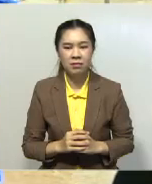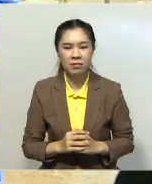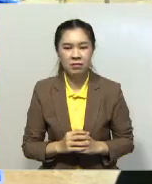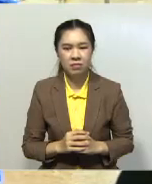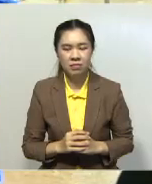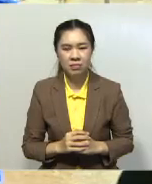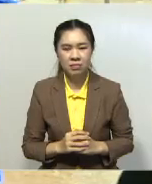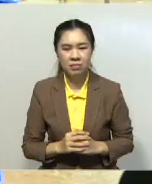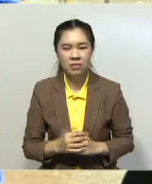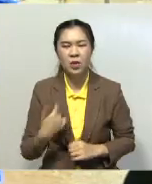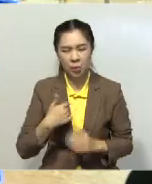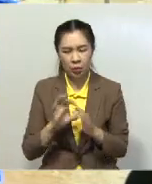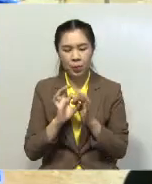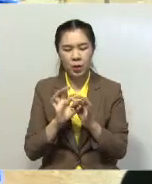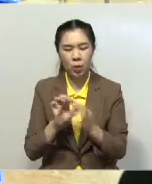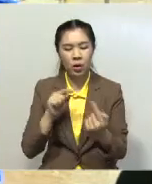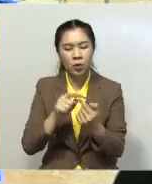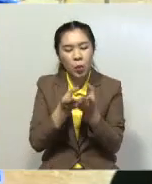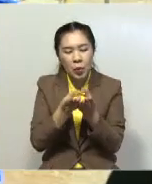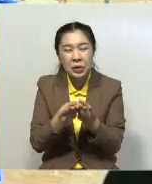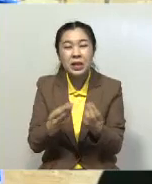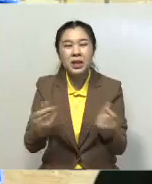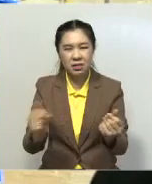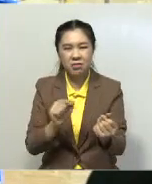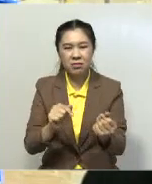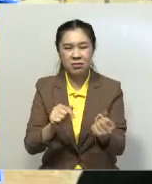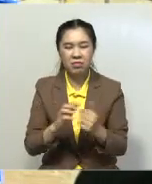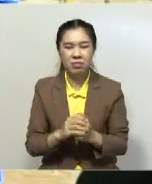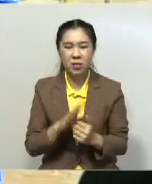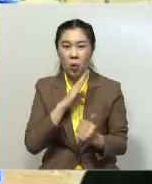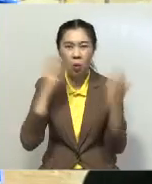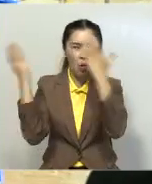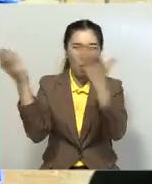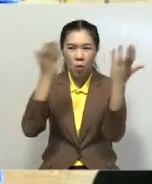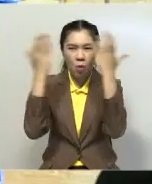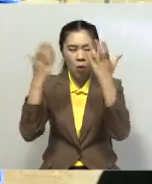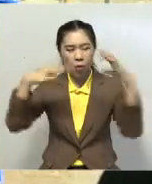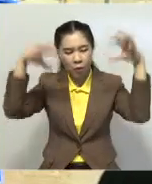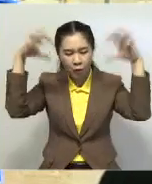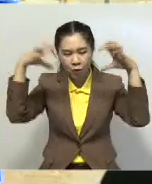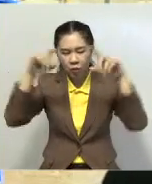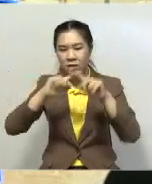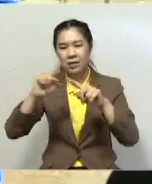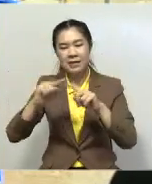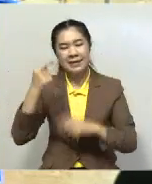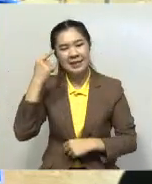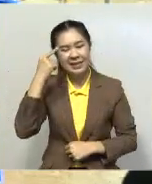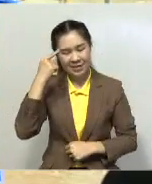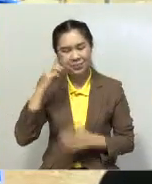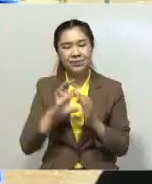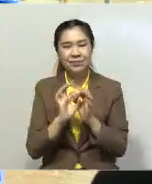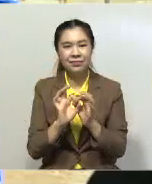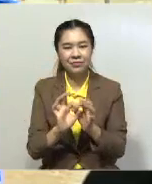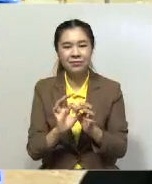ที่เดิมไหมคะ โอ้ห่วงมากครับเพราะว่าดินได้อิ่มน้ำอยู่แล้วถ้ามีพายุลูกใหญ่ๆมาหรือฝนตกต่อเนื่องเนี่ยก็น่าเป็นห่ว